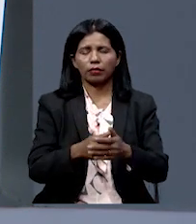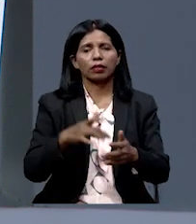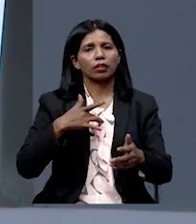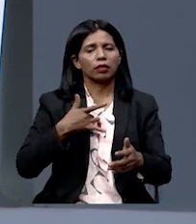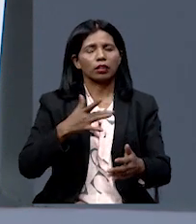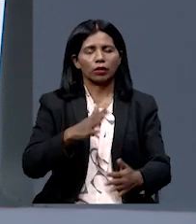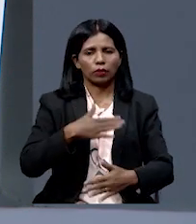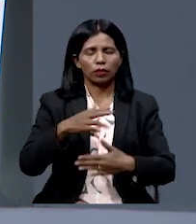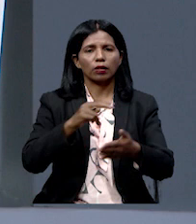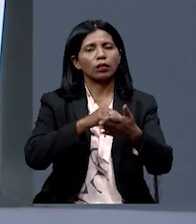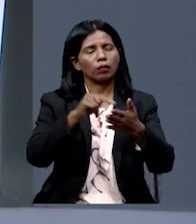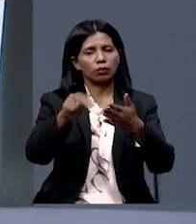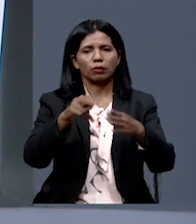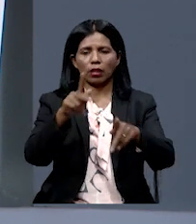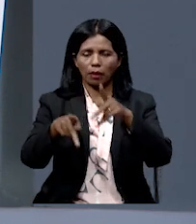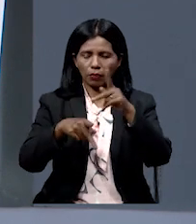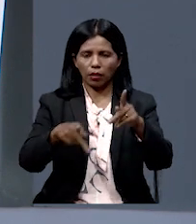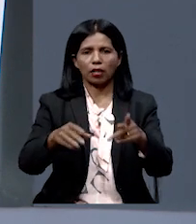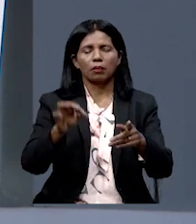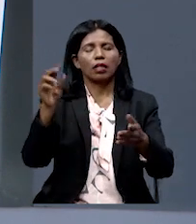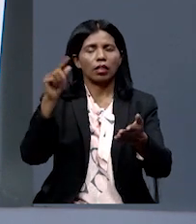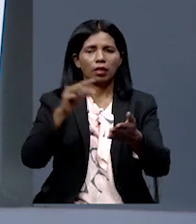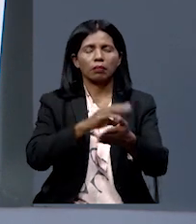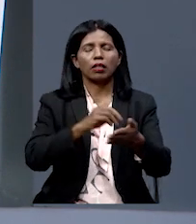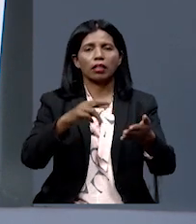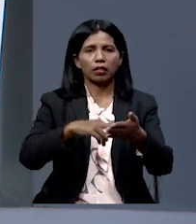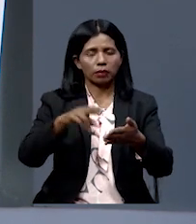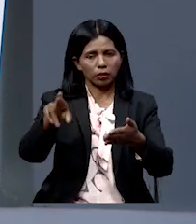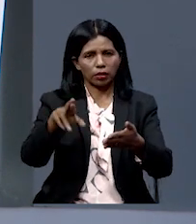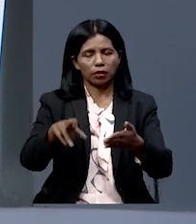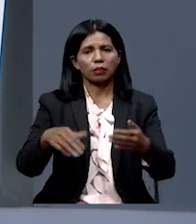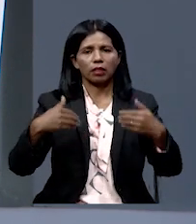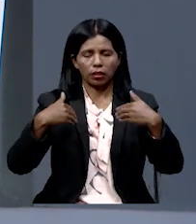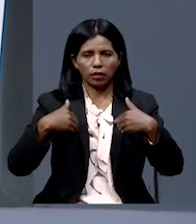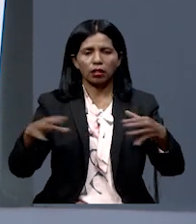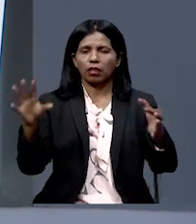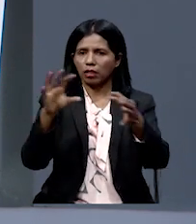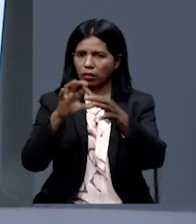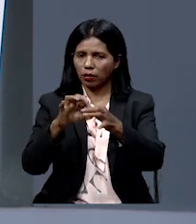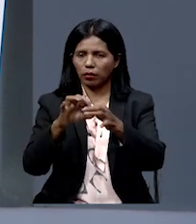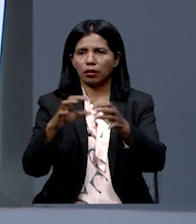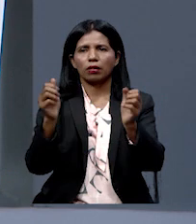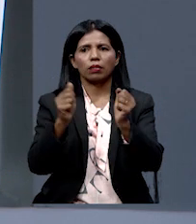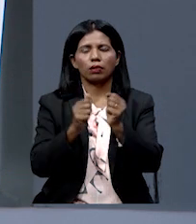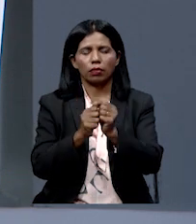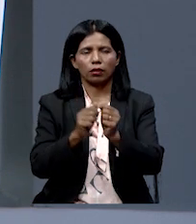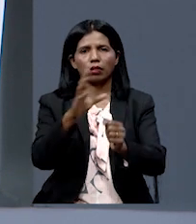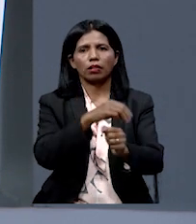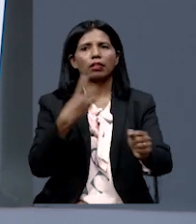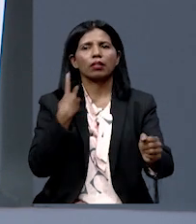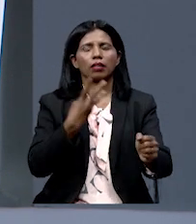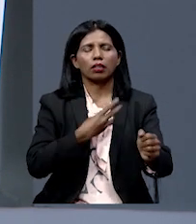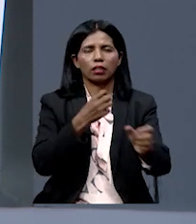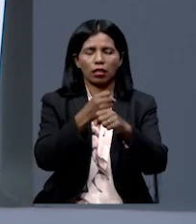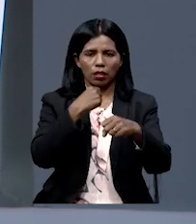ba numero asinantes ne buat ida mai ben ia iha liga saung ho ho kontiudo ke ita